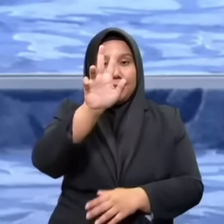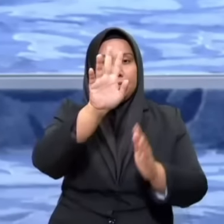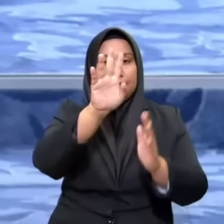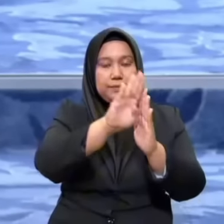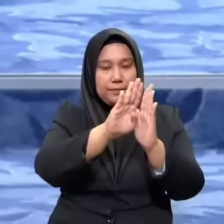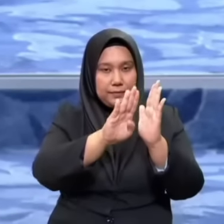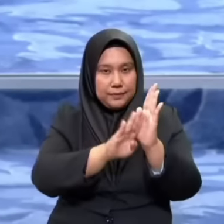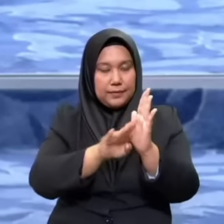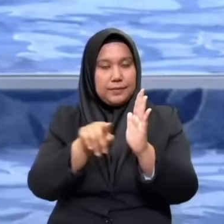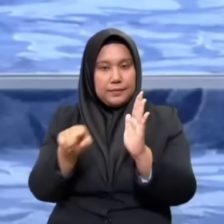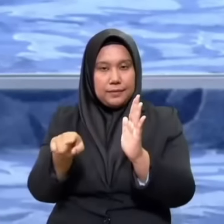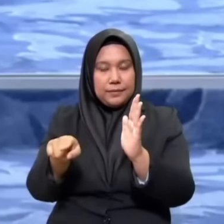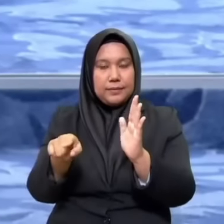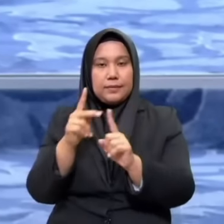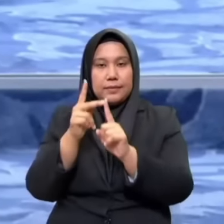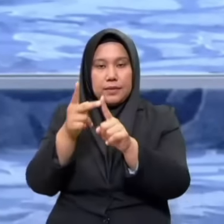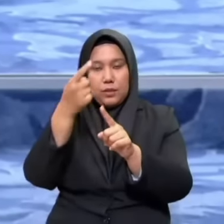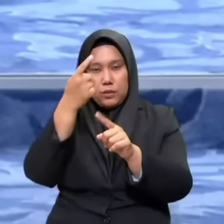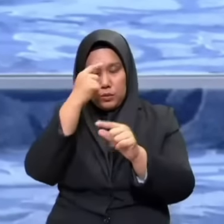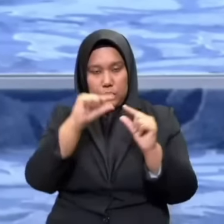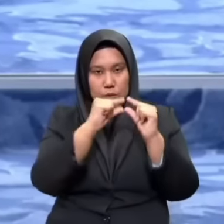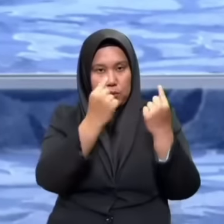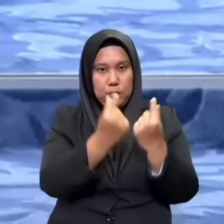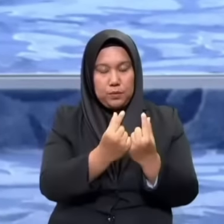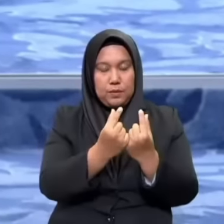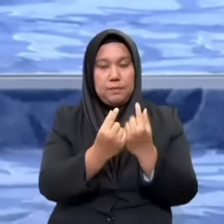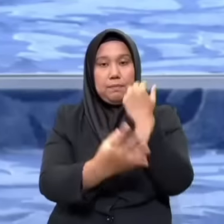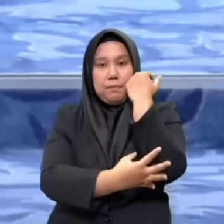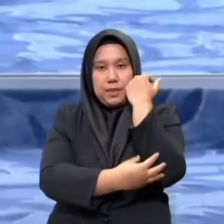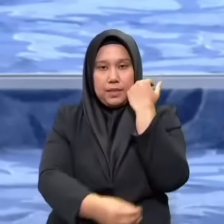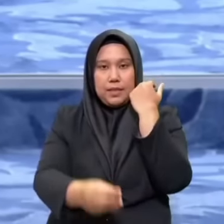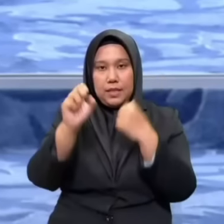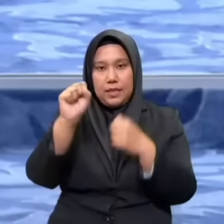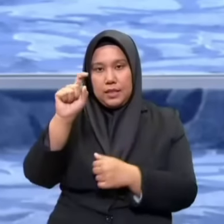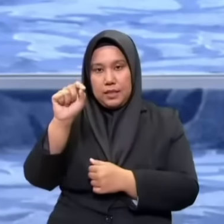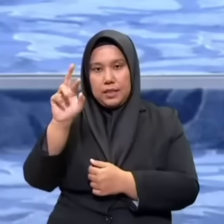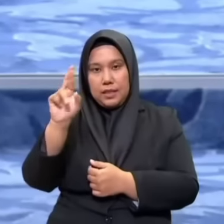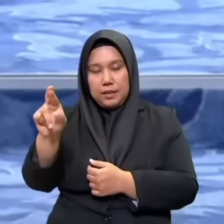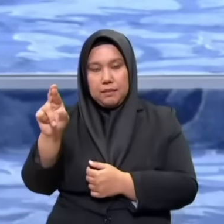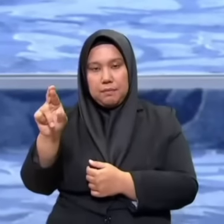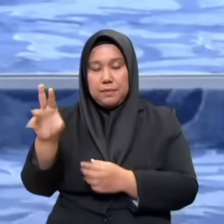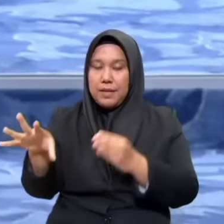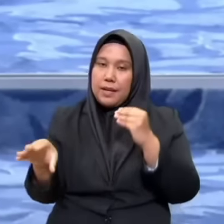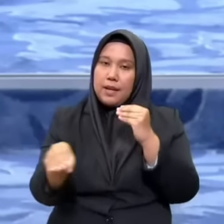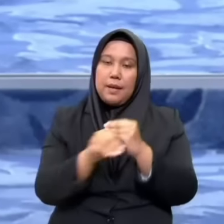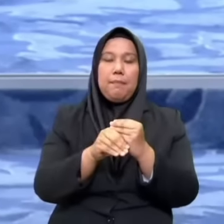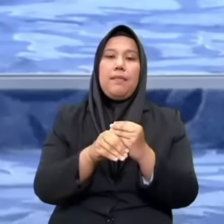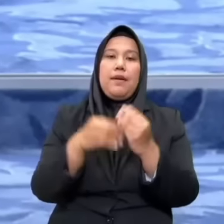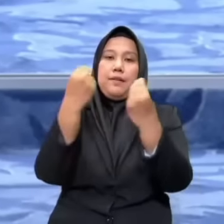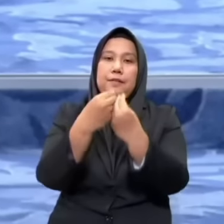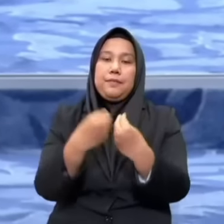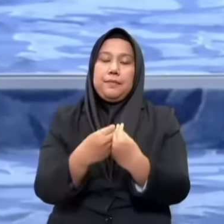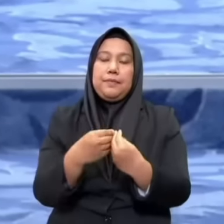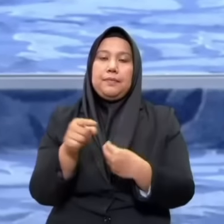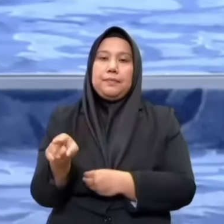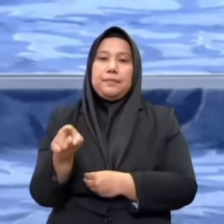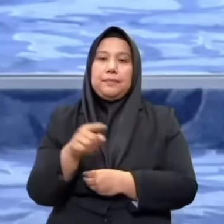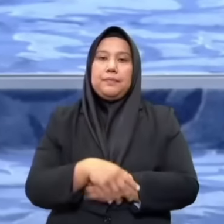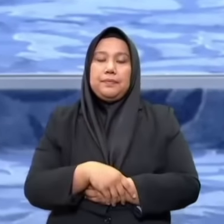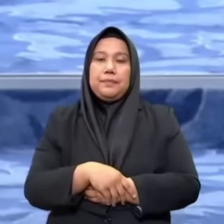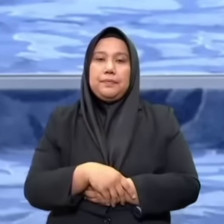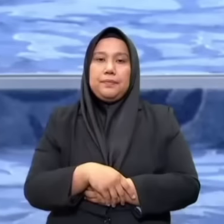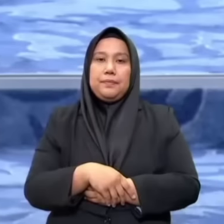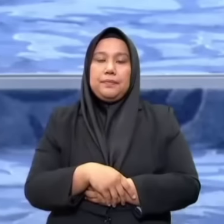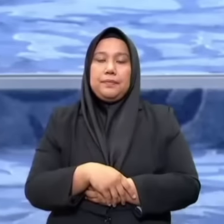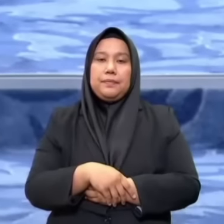miskin melalui STR ataupun kepada rakyat umumnya dengan meningkatkan jumlahnya, dan juga peningkatan